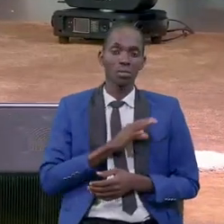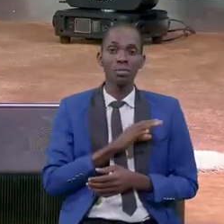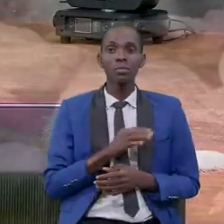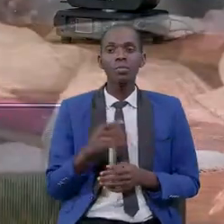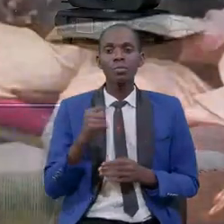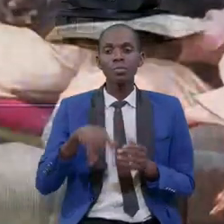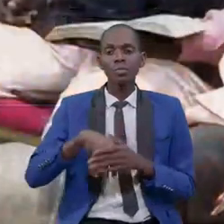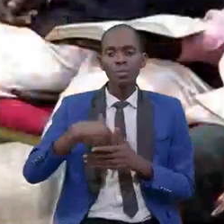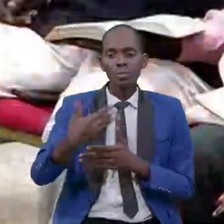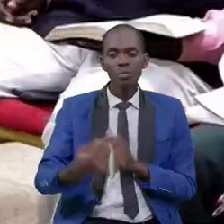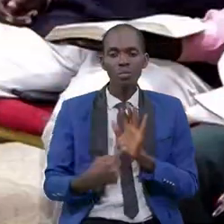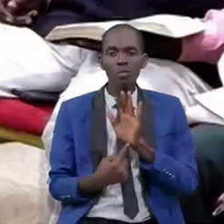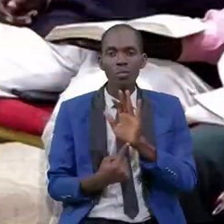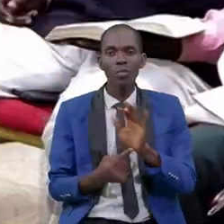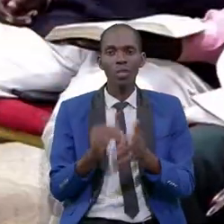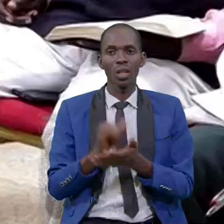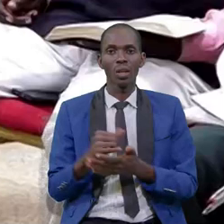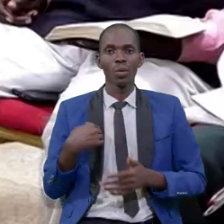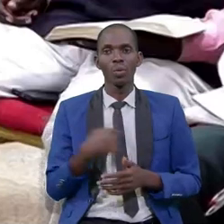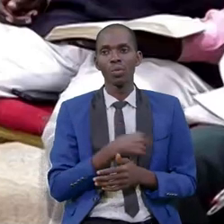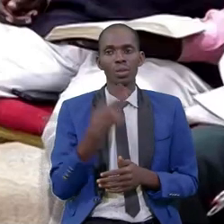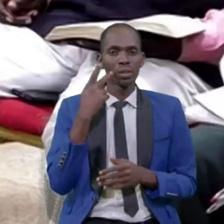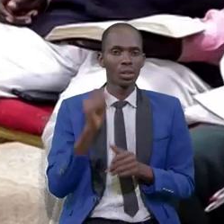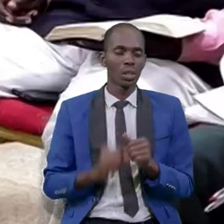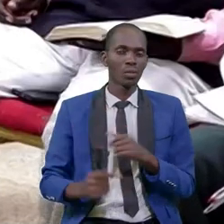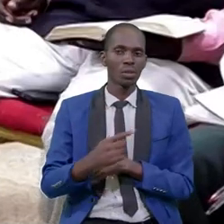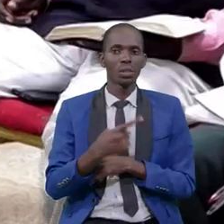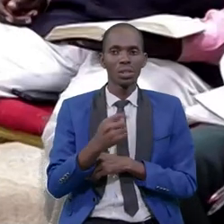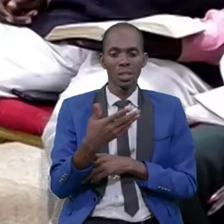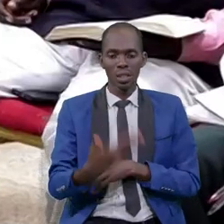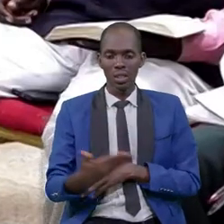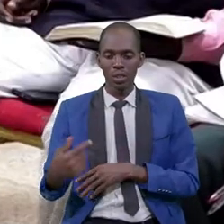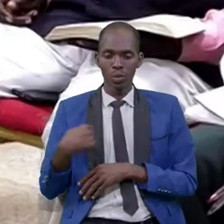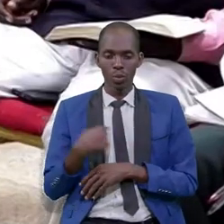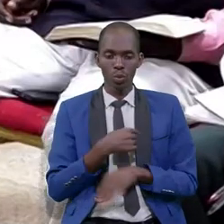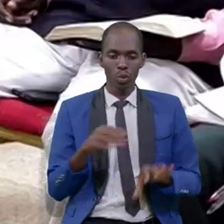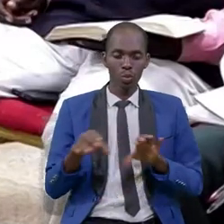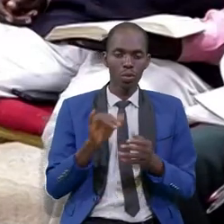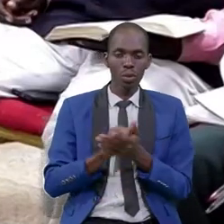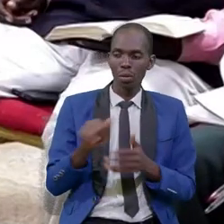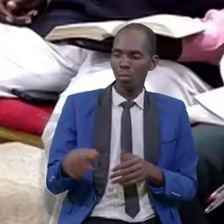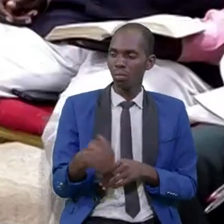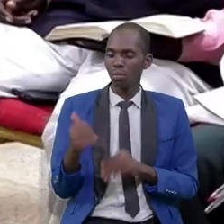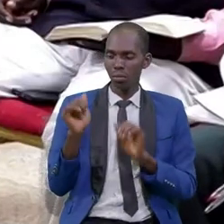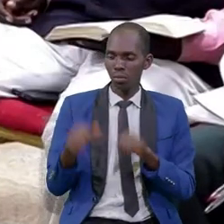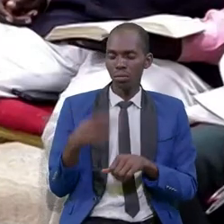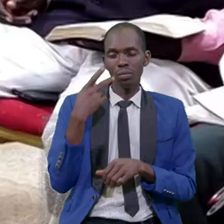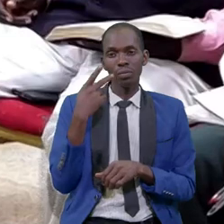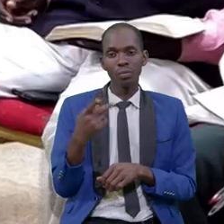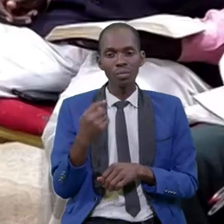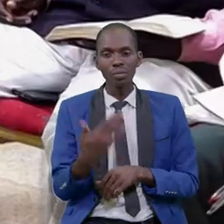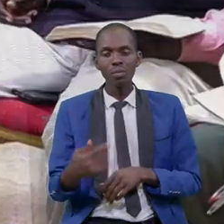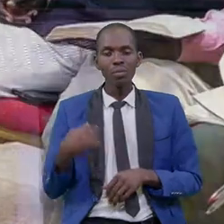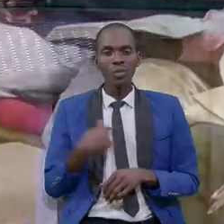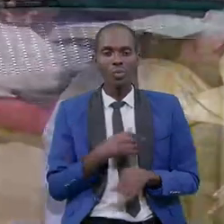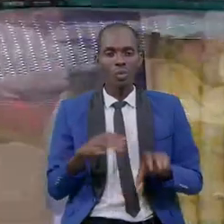de ce que nous voyons au quotidien. Les choses que nous faisons, que les autres voient. ce que nous faisons au cours de la